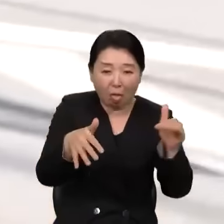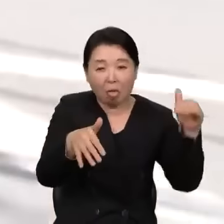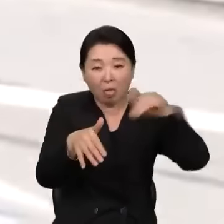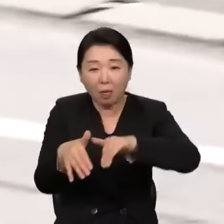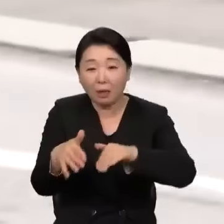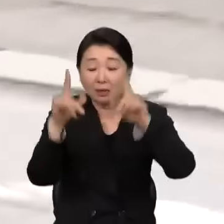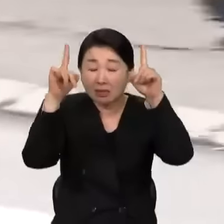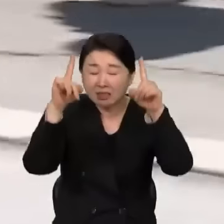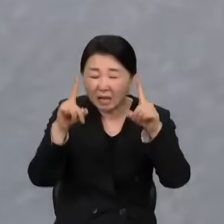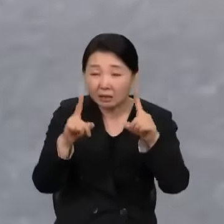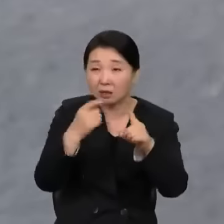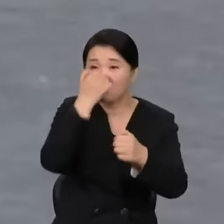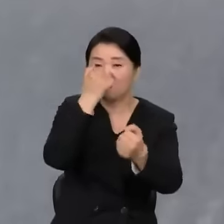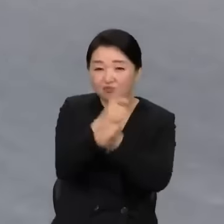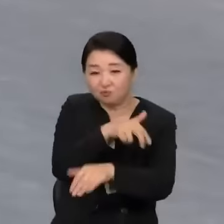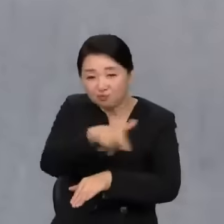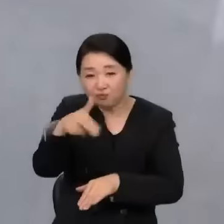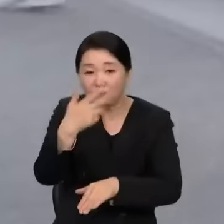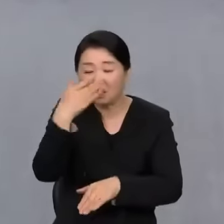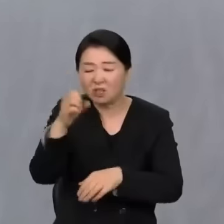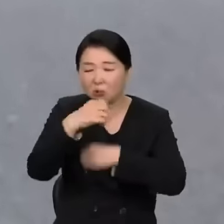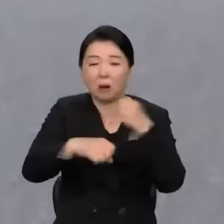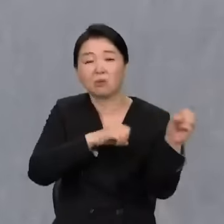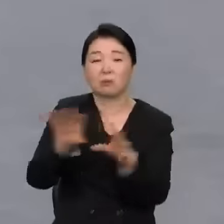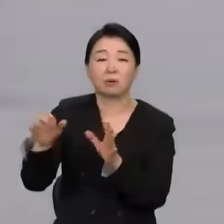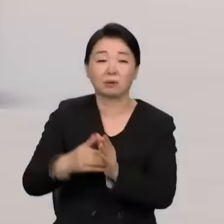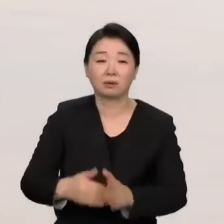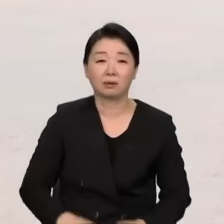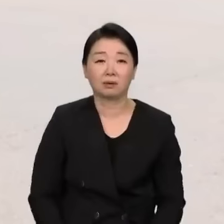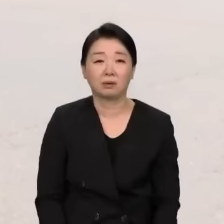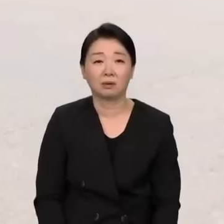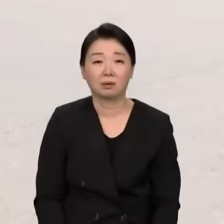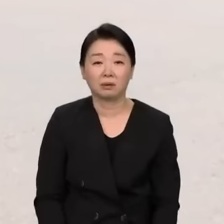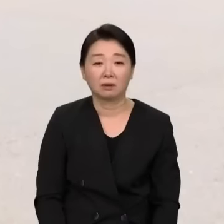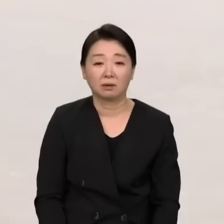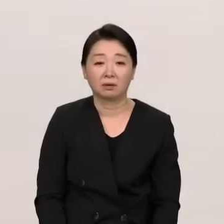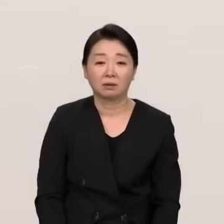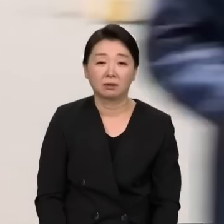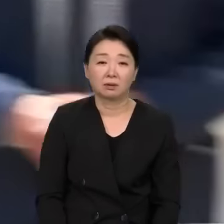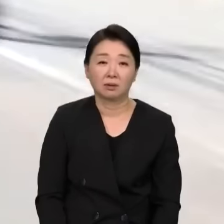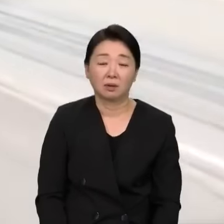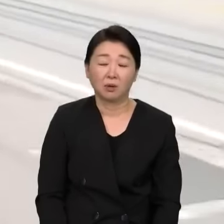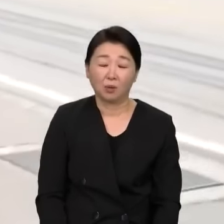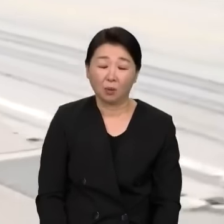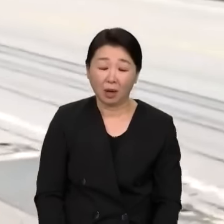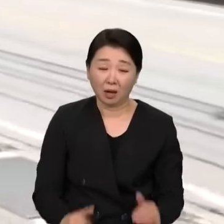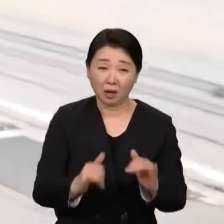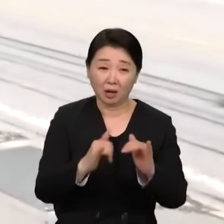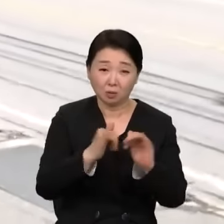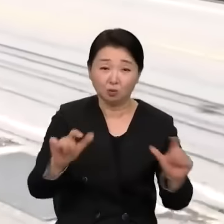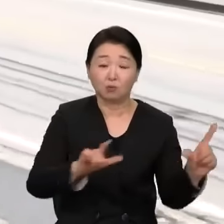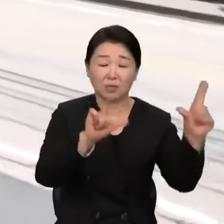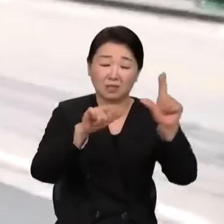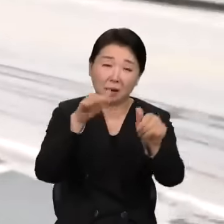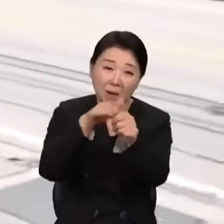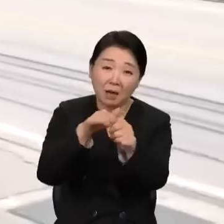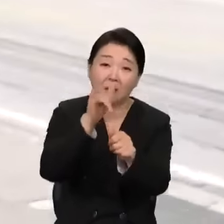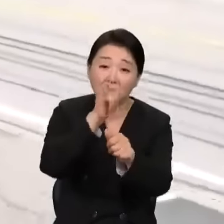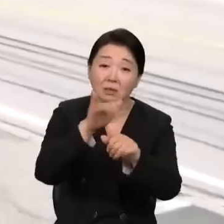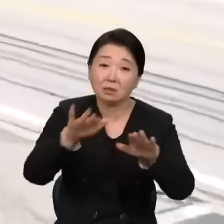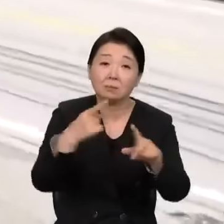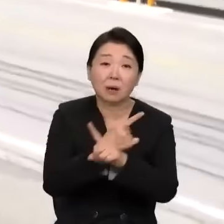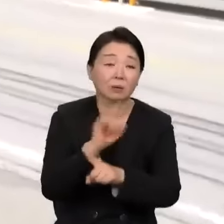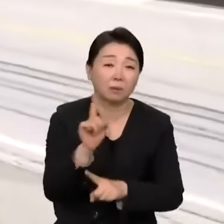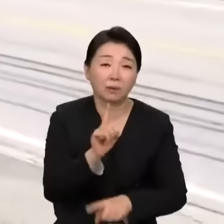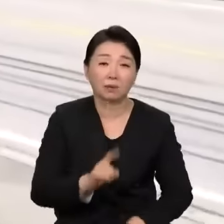횡단을 하고 쓰레기도 아무데나 버린다는 점입니다. 오버투어리즘 문제가 심각하게 불거진 뒤에 지금은 어떻게 바뀌었는지